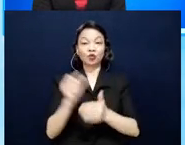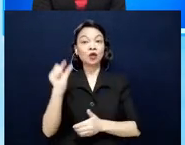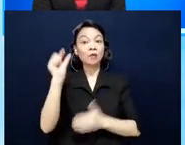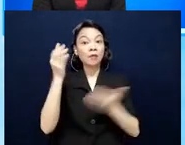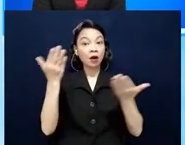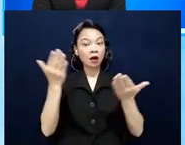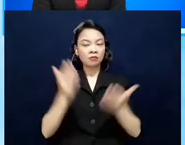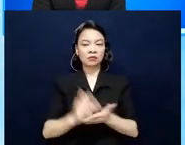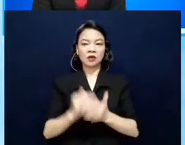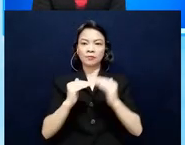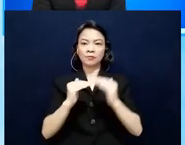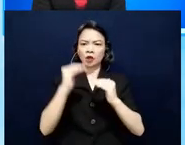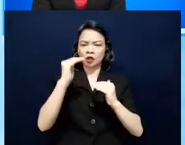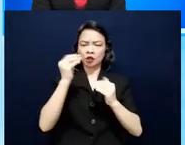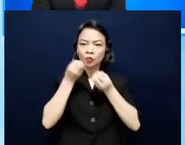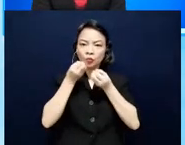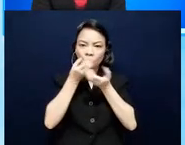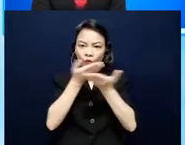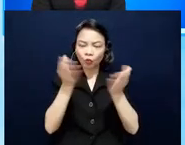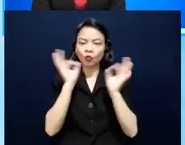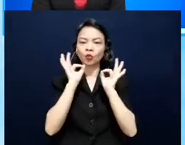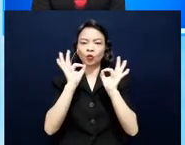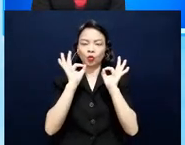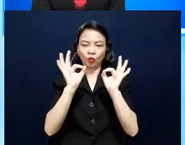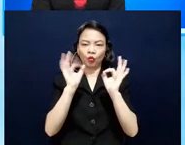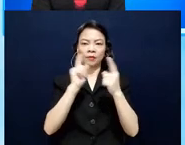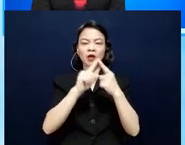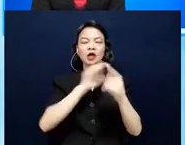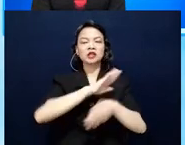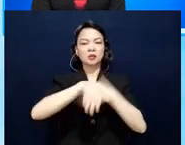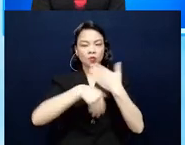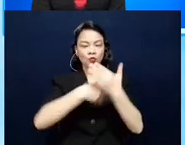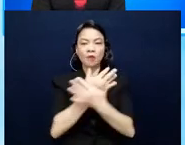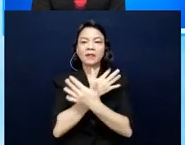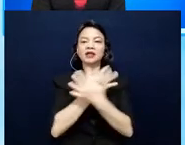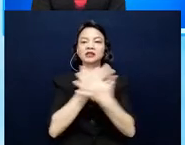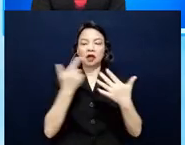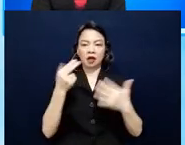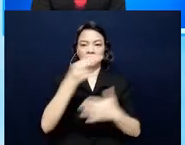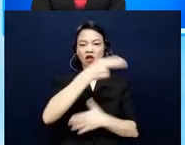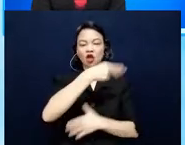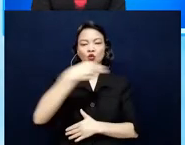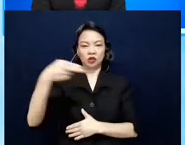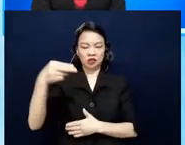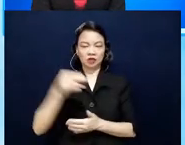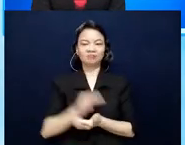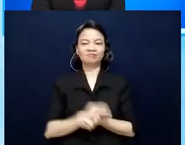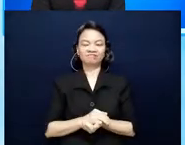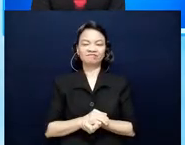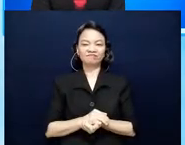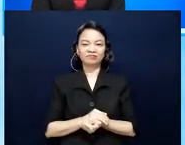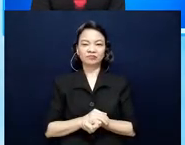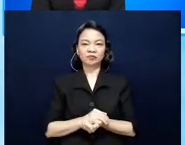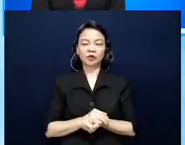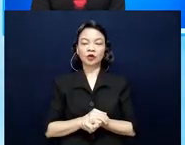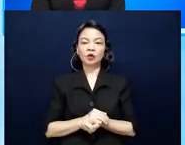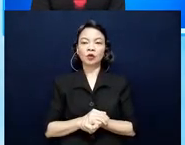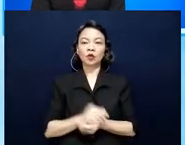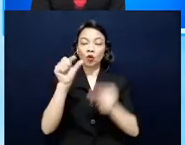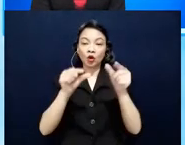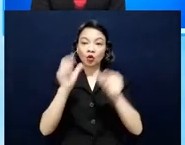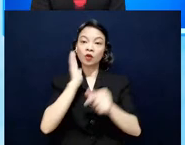peningkatan edukasi kepada semua lapisan masyarakat. Sebagai kaum muda milenial,